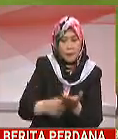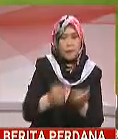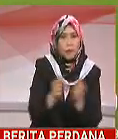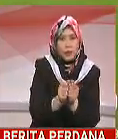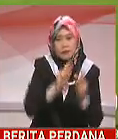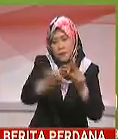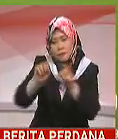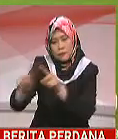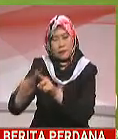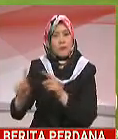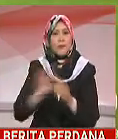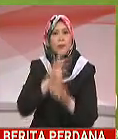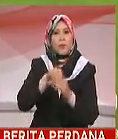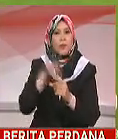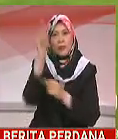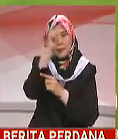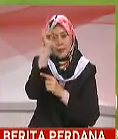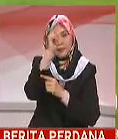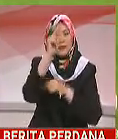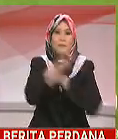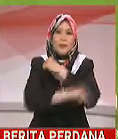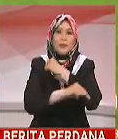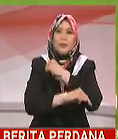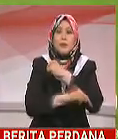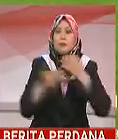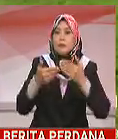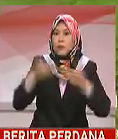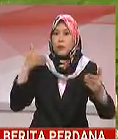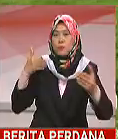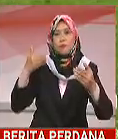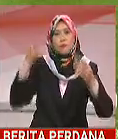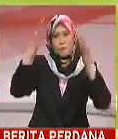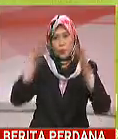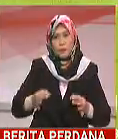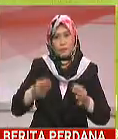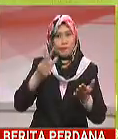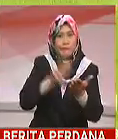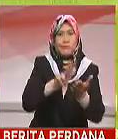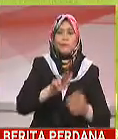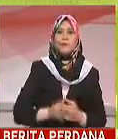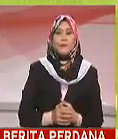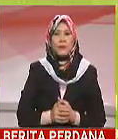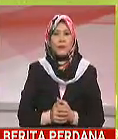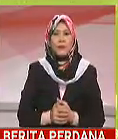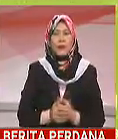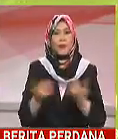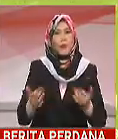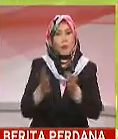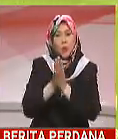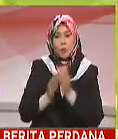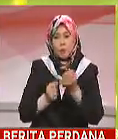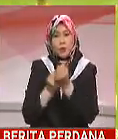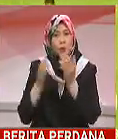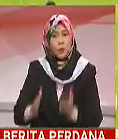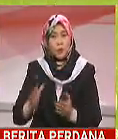pihak termasuk kerajaan Negeri sebelum sebarang keputusan dimuktamadkan justeru pihaknya meminta para penyokong The